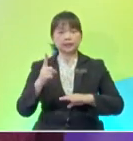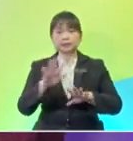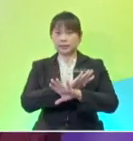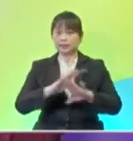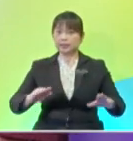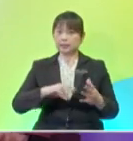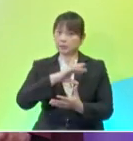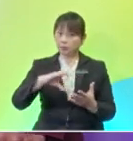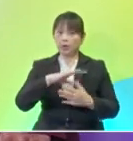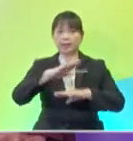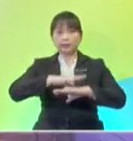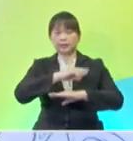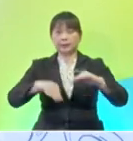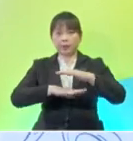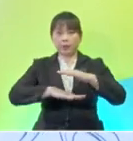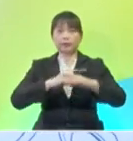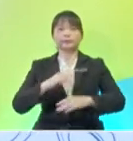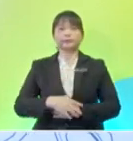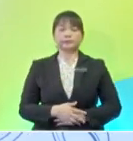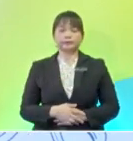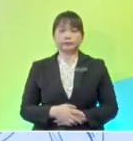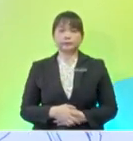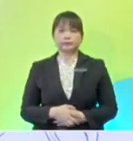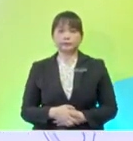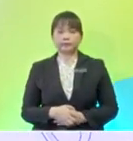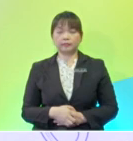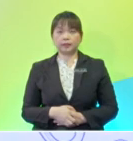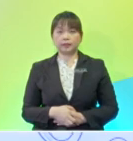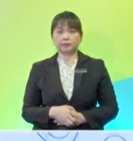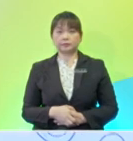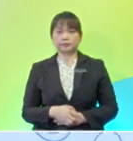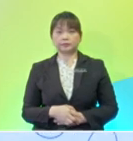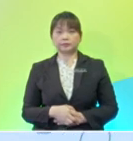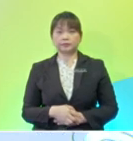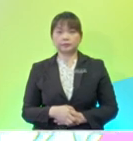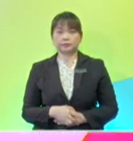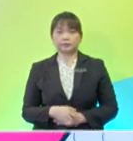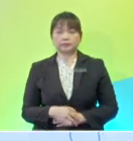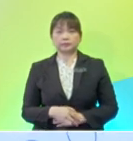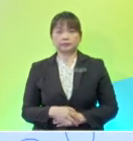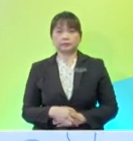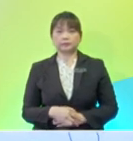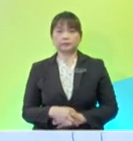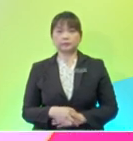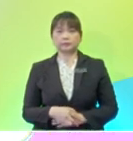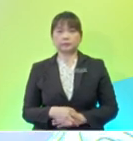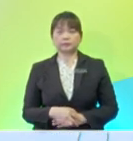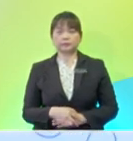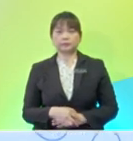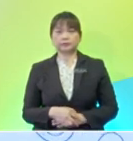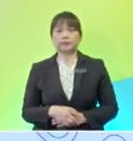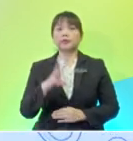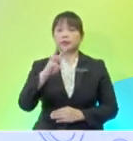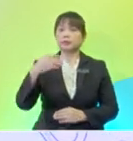GD terus pergi nunggu satu sebab itu X tadi kita garis lagi Oke jadi Oke sampai numbuh enam kita